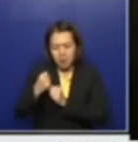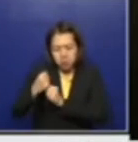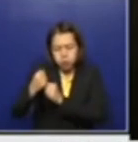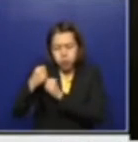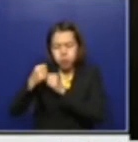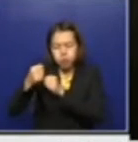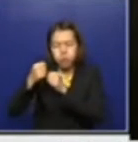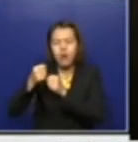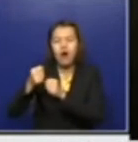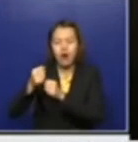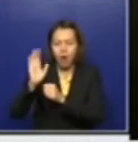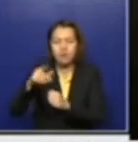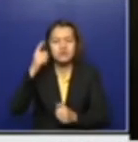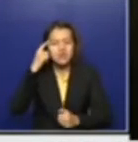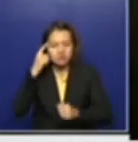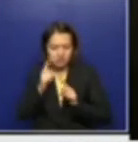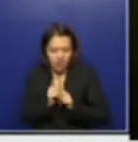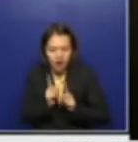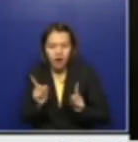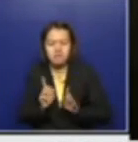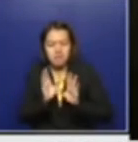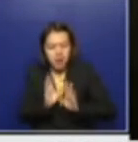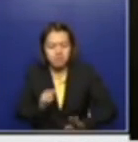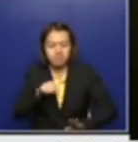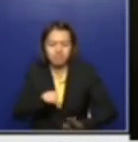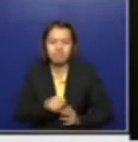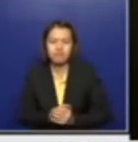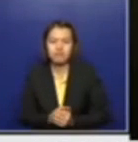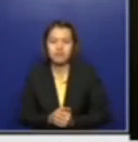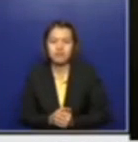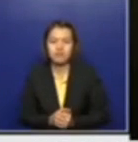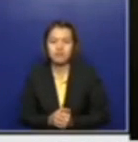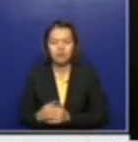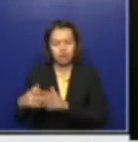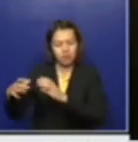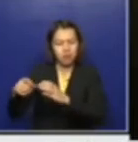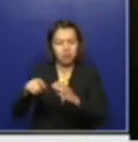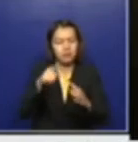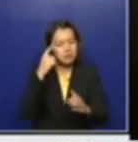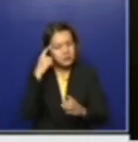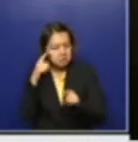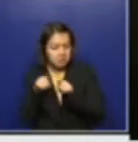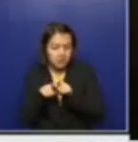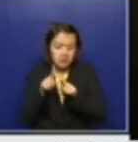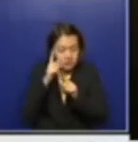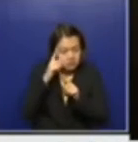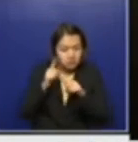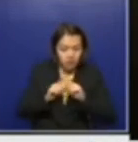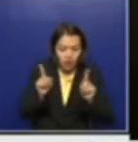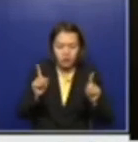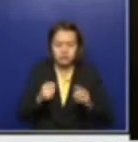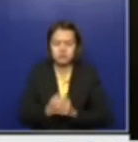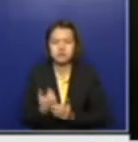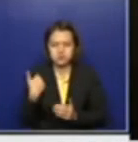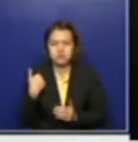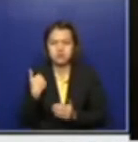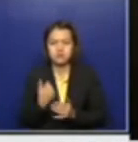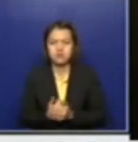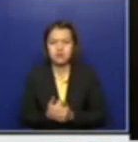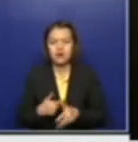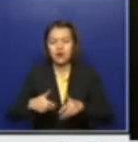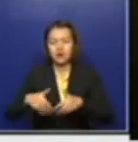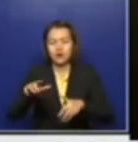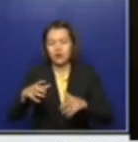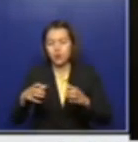ดเห็นของตัวเองแม้ว่าหลายคนอาจจะเห็นด้วยหรือไม่เห็นด้วยแต่นี่คือพลังบ